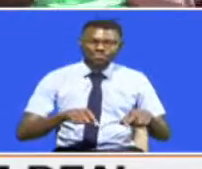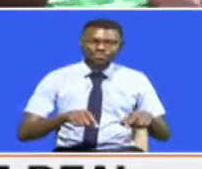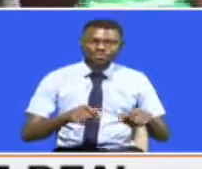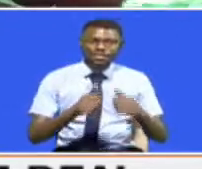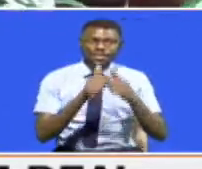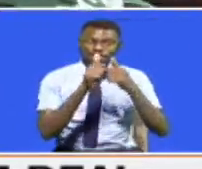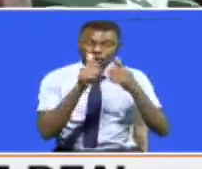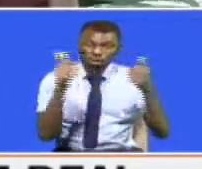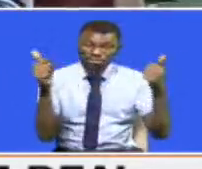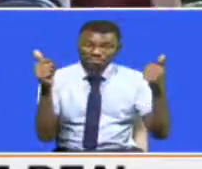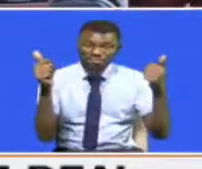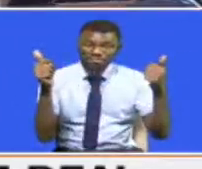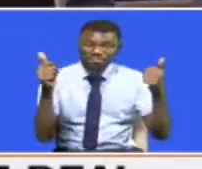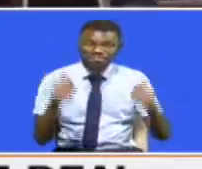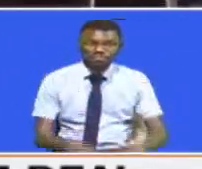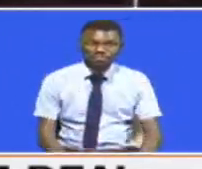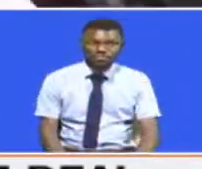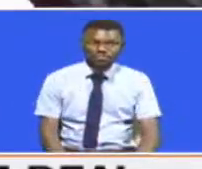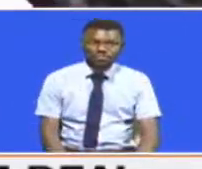Sawa.